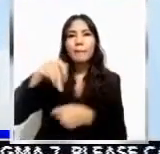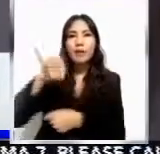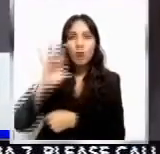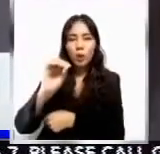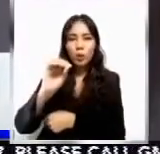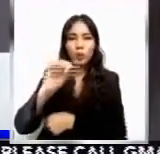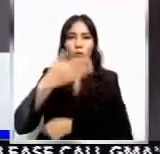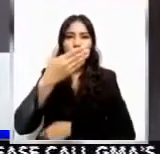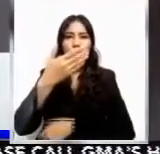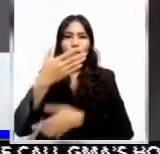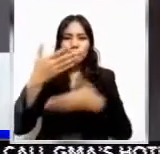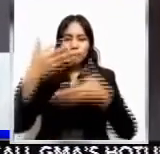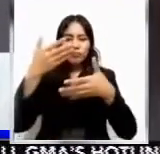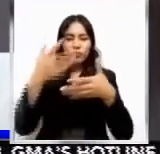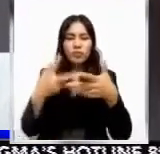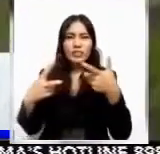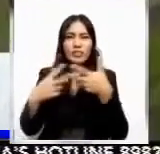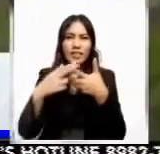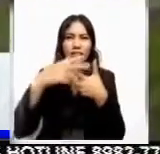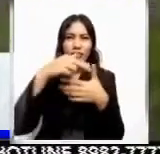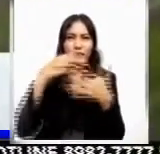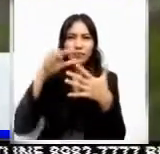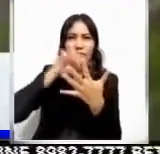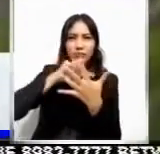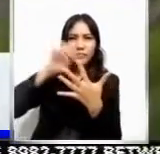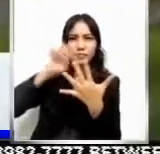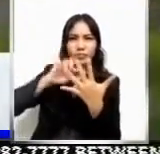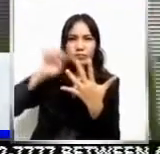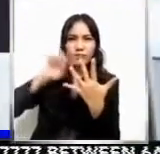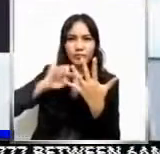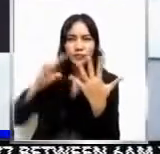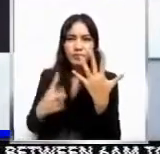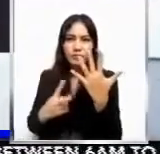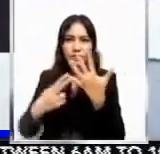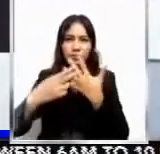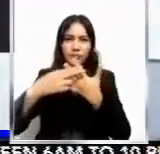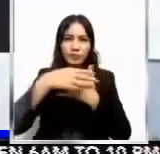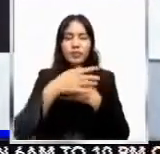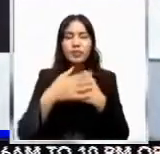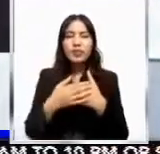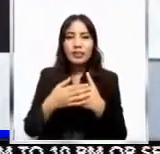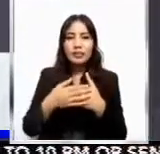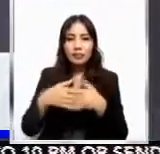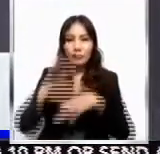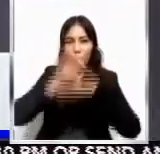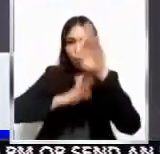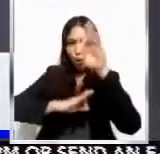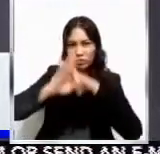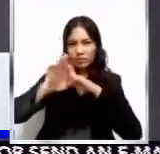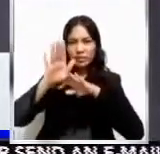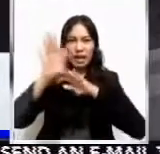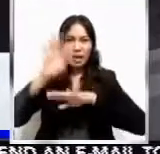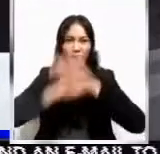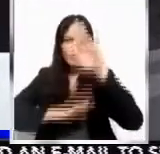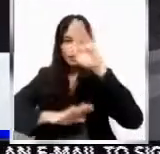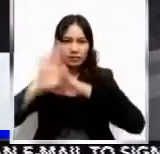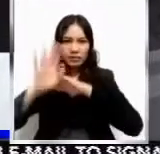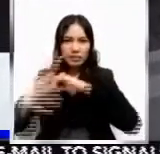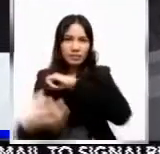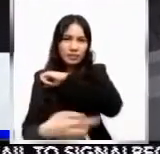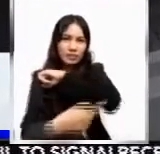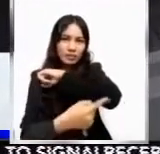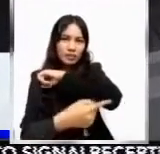nito, di lamang sa may kamay, kundi pati sa paa. At ang siko nito, winasak pa. Hindi